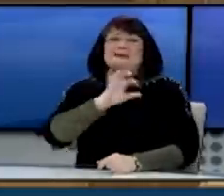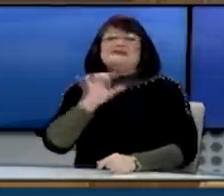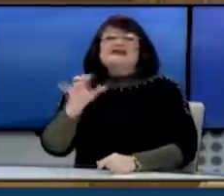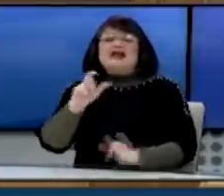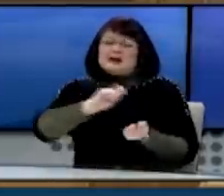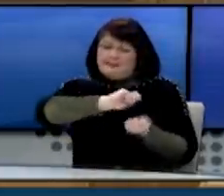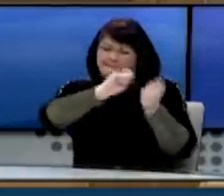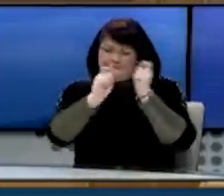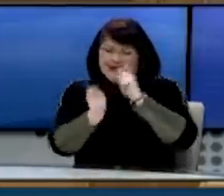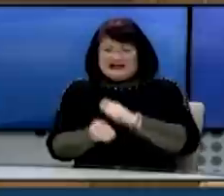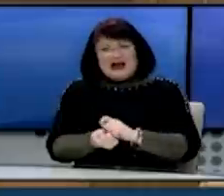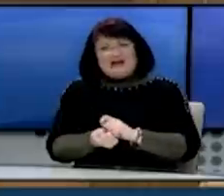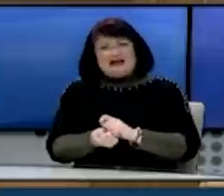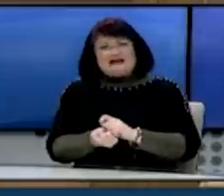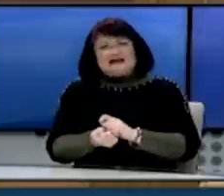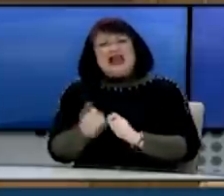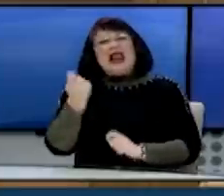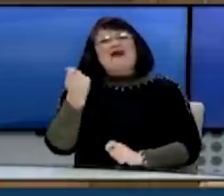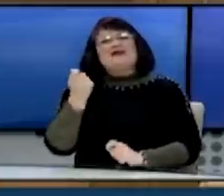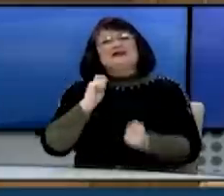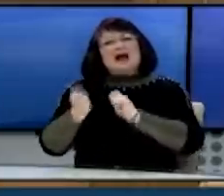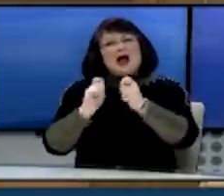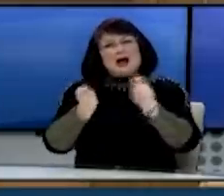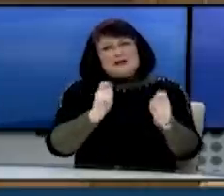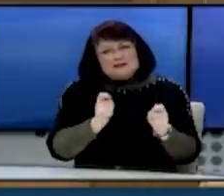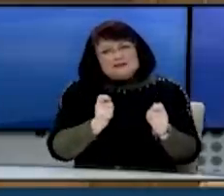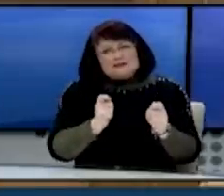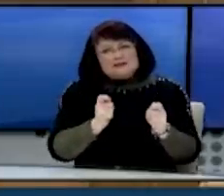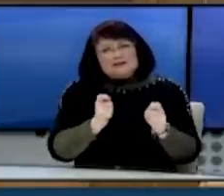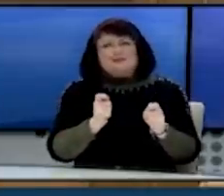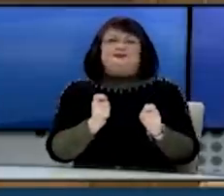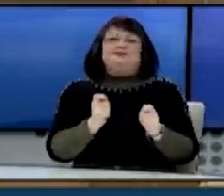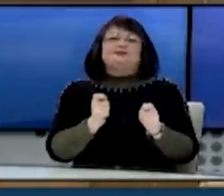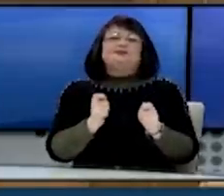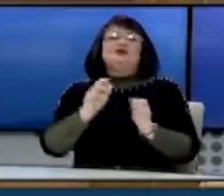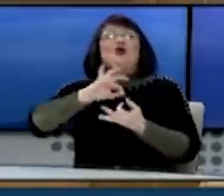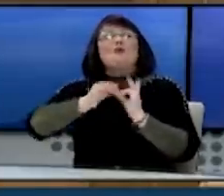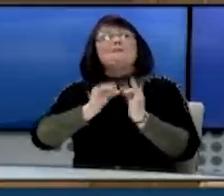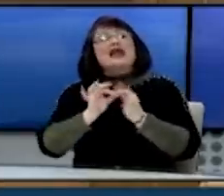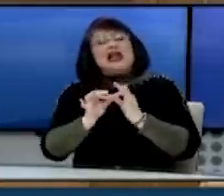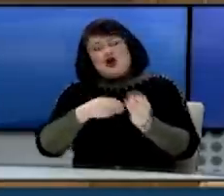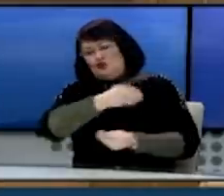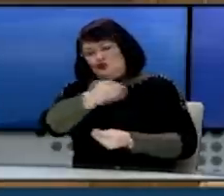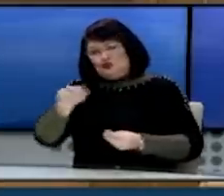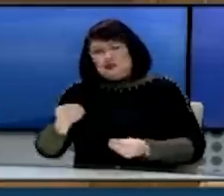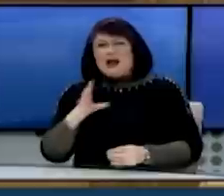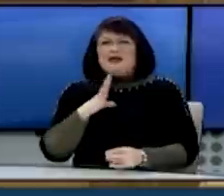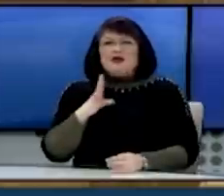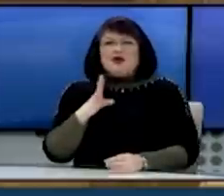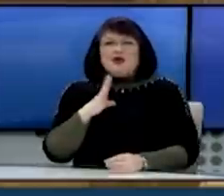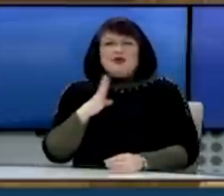ψηφιακής μετάβασης με ζεστό χρήμα που κατευθύνεται στους αντίστοιχους ομίλους και με τους λαούς